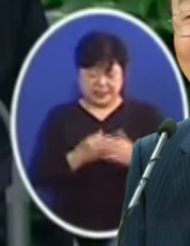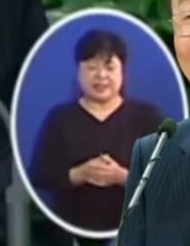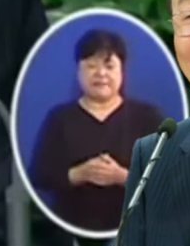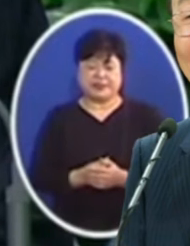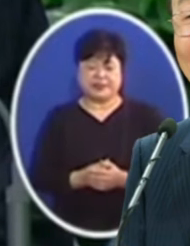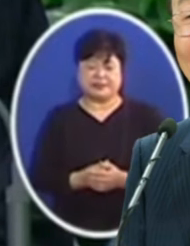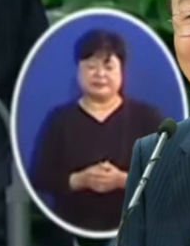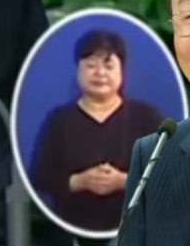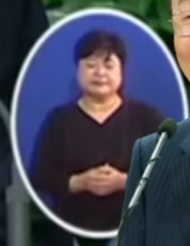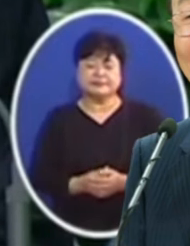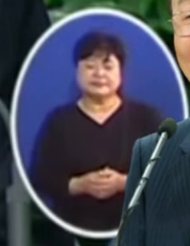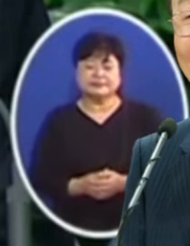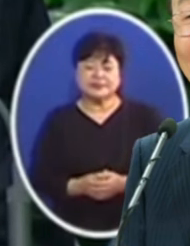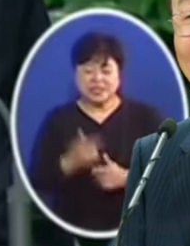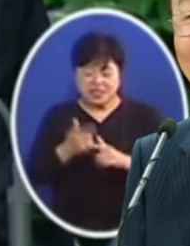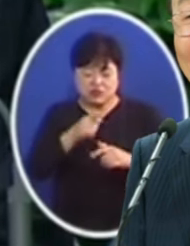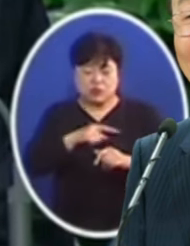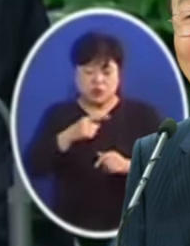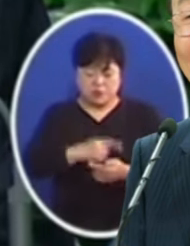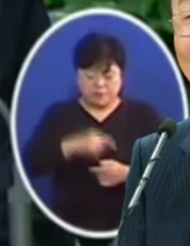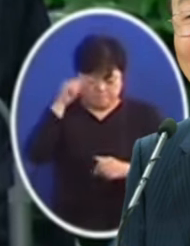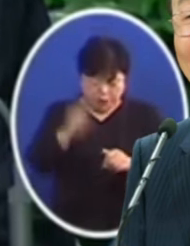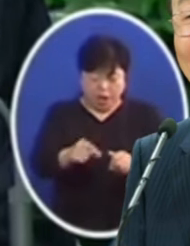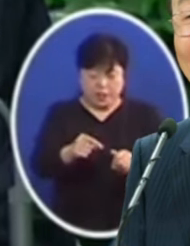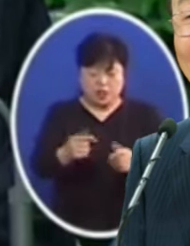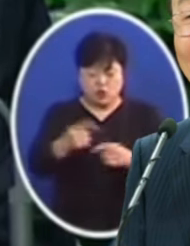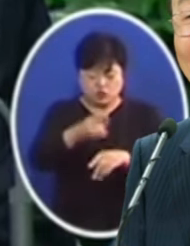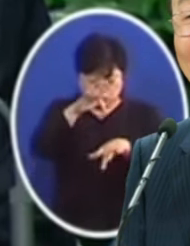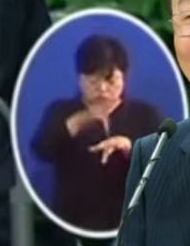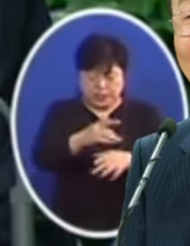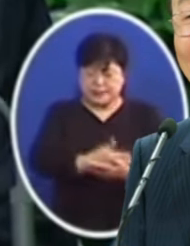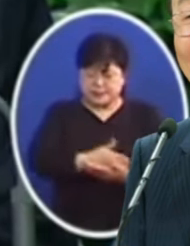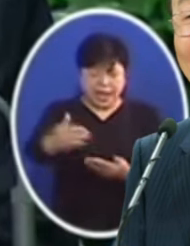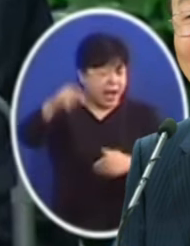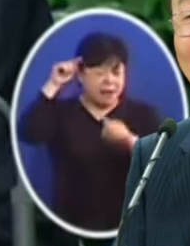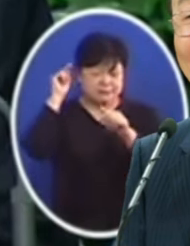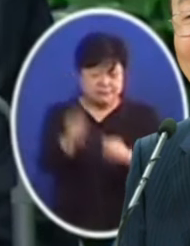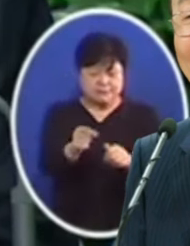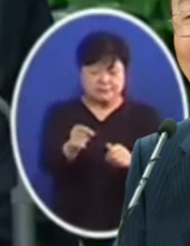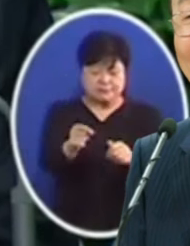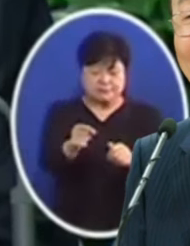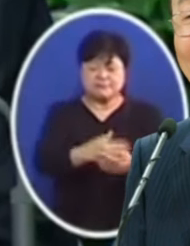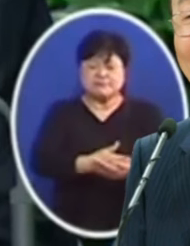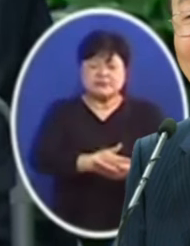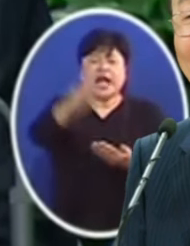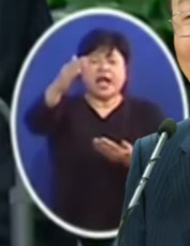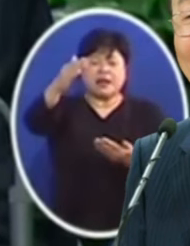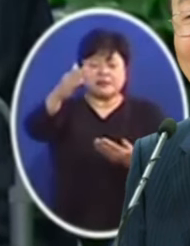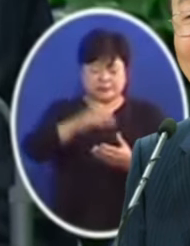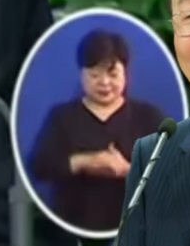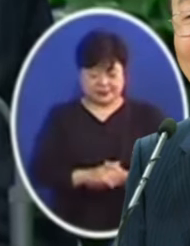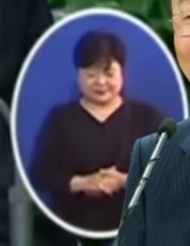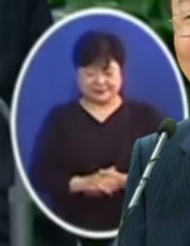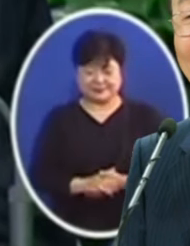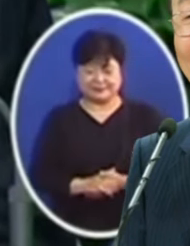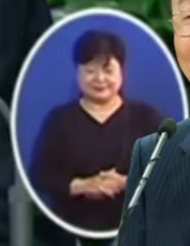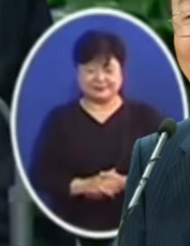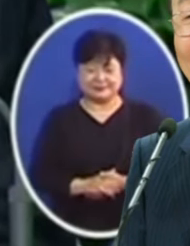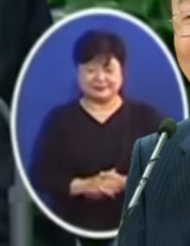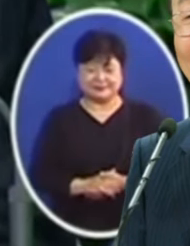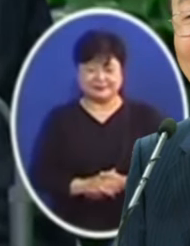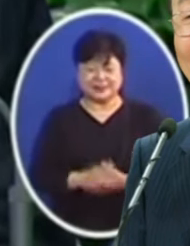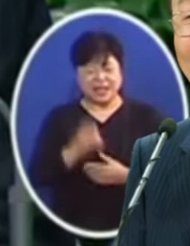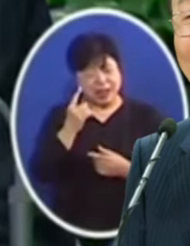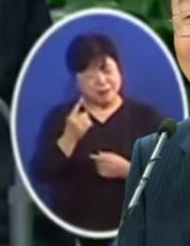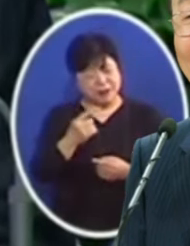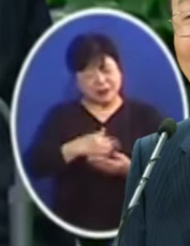당장 그 자리에서 나사렛 예수 이름으로 명하느니 원수 귀신아 나가라 나가라 하면 한